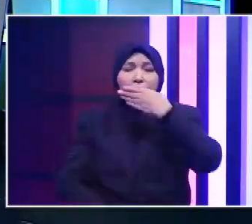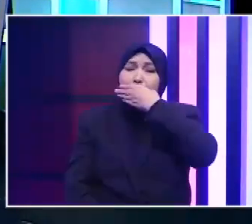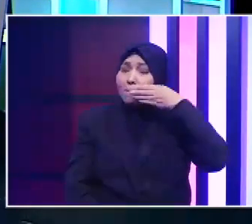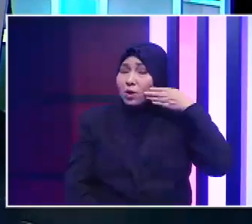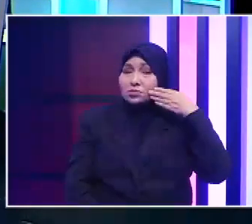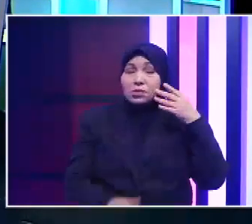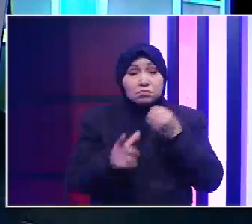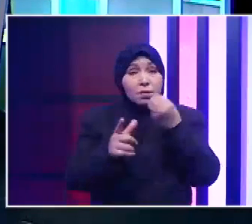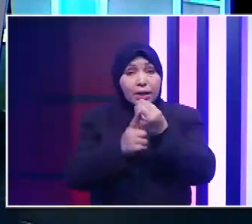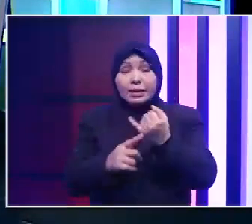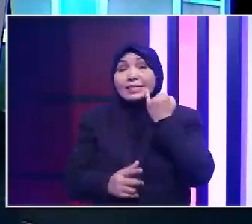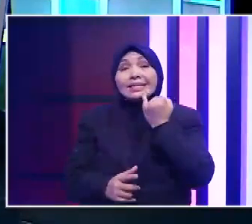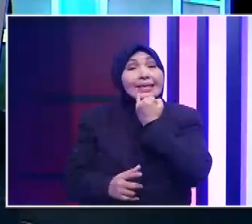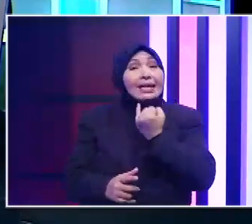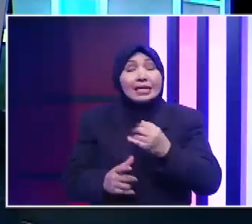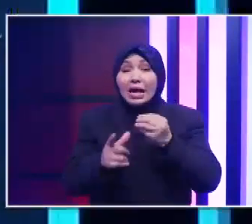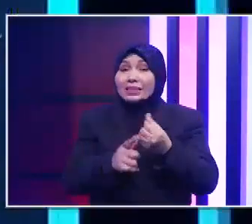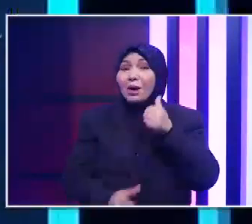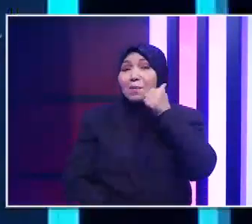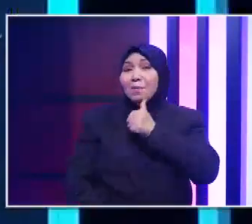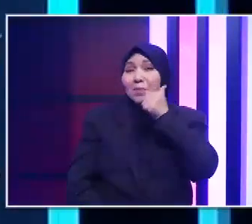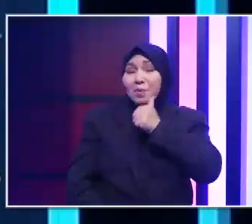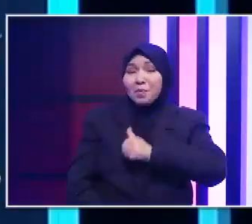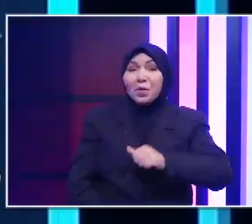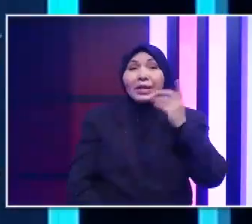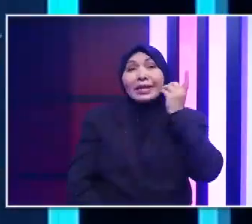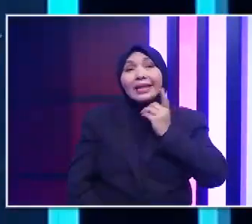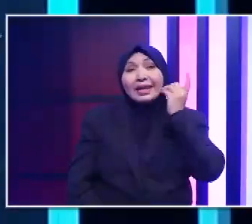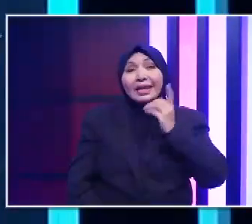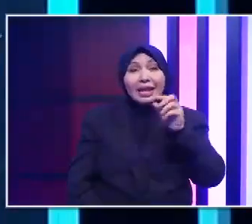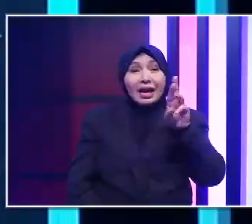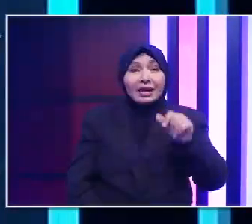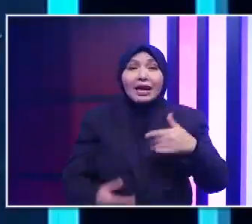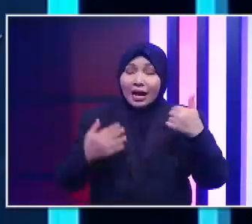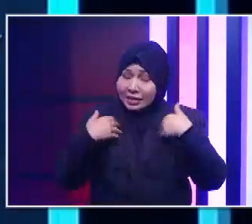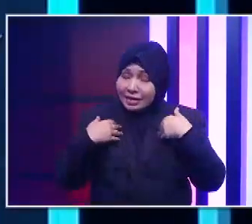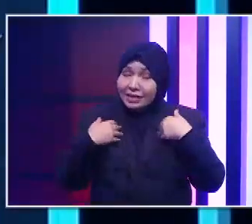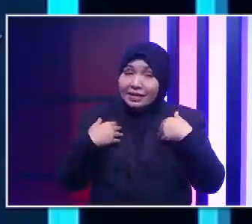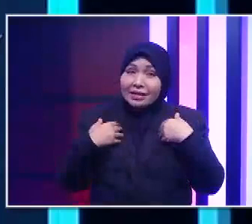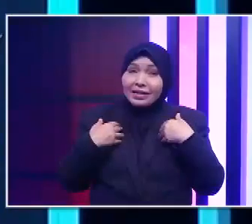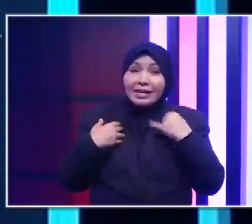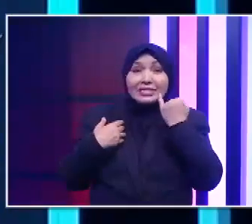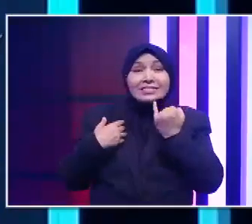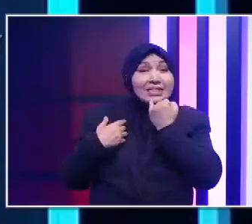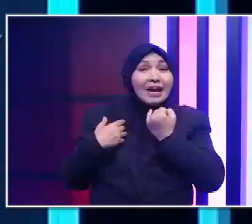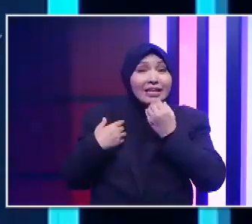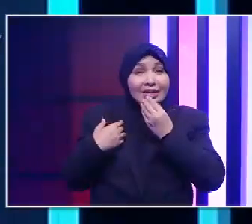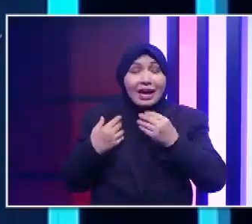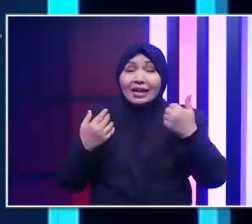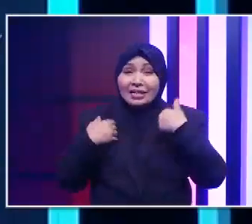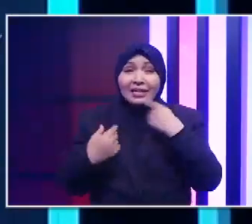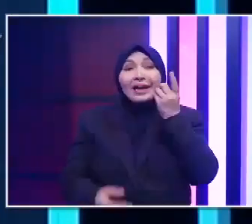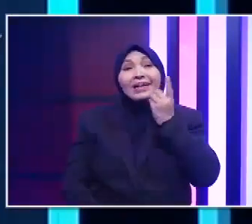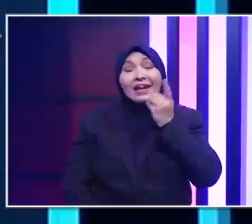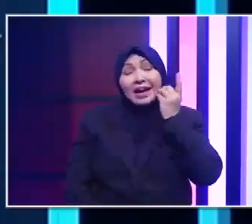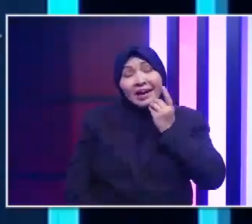sesama ada yang janda ataupun yang gadis perawan Oh masa menabrak tuh Oke ada di aja nih ada yang apa nih